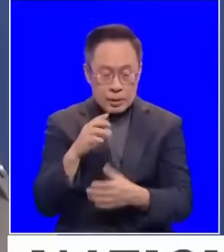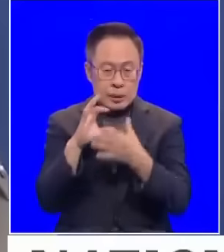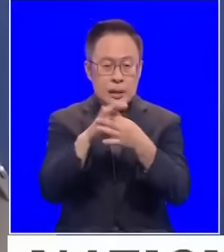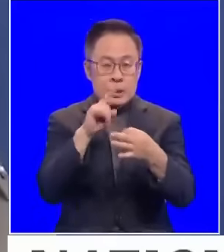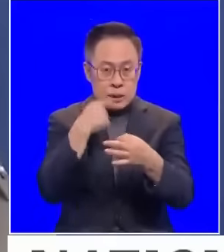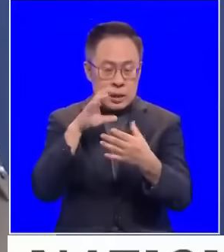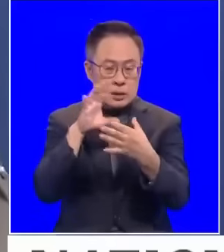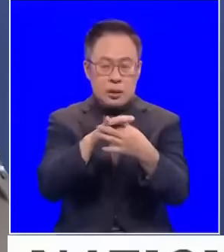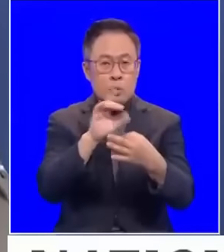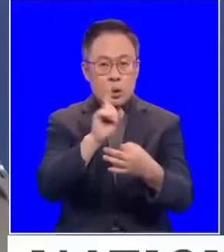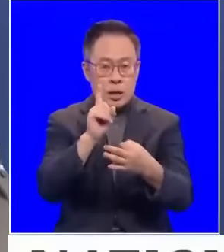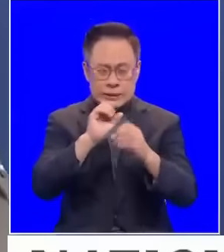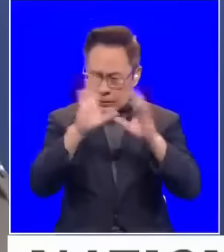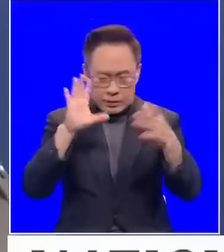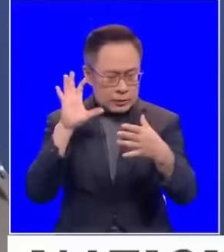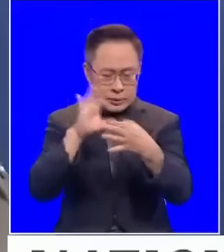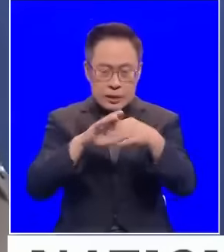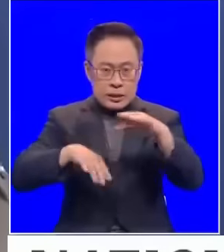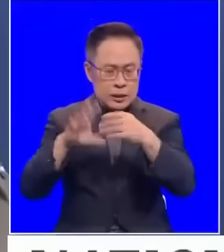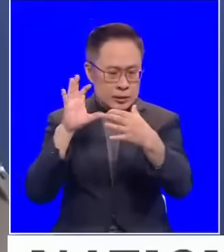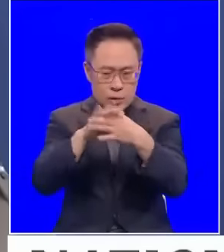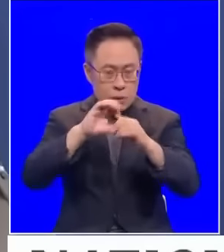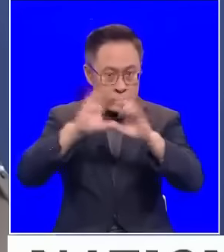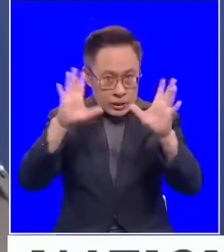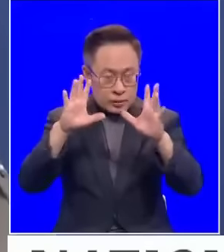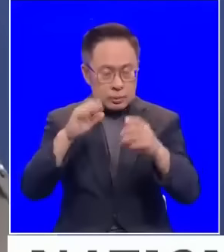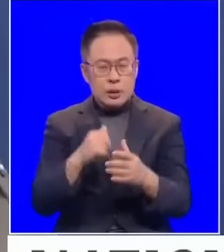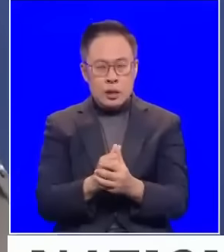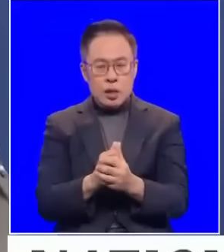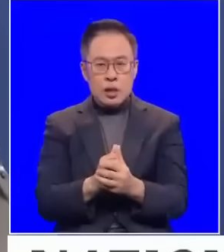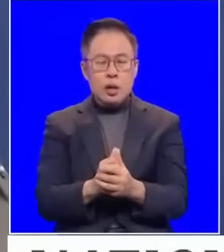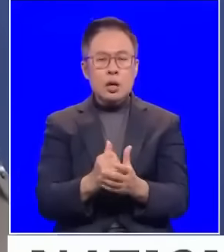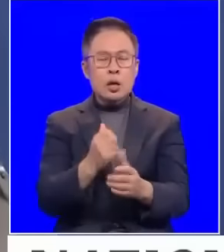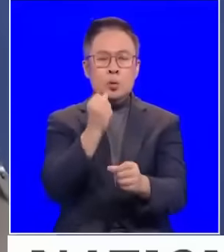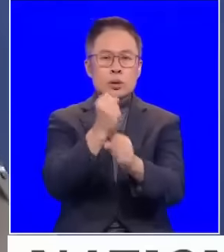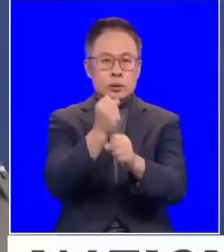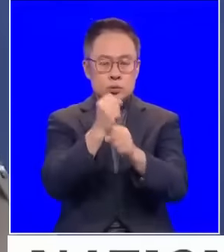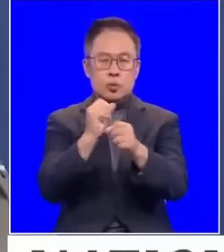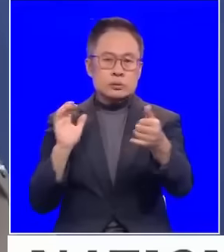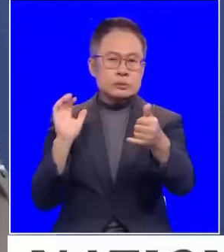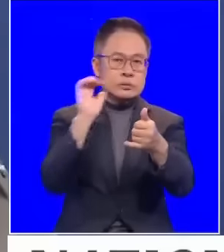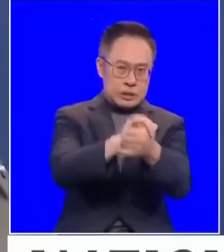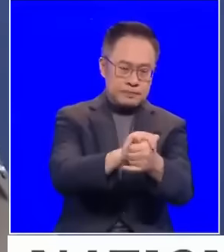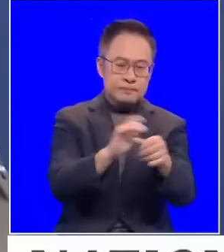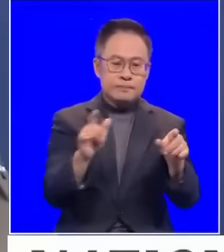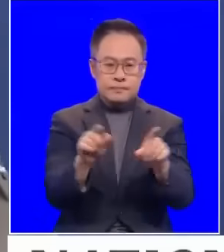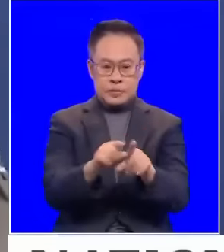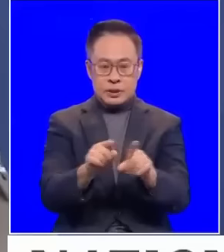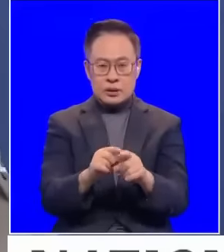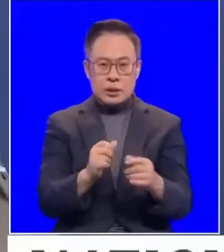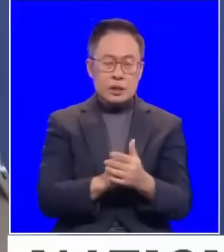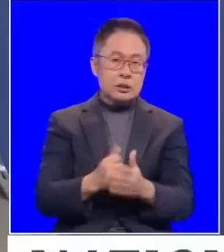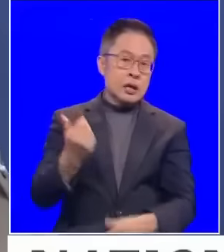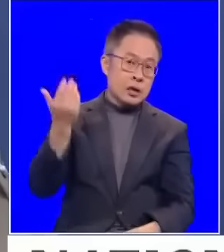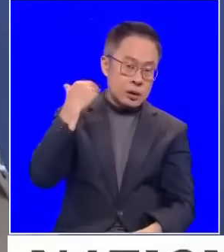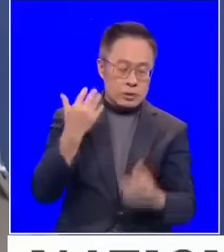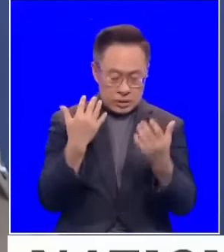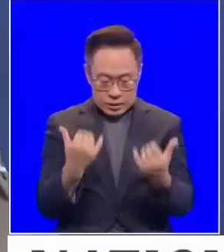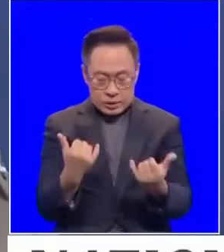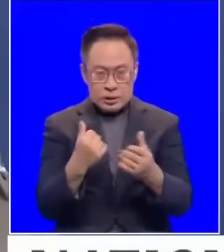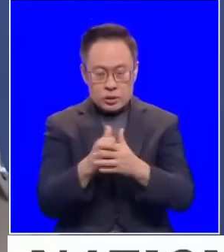และมีหลักฐานอย่างชัดเจนทั้งที่การสอบผ่านมาแล้วกับในวันนี้จากการตรวจค้นและพบว่าเป็นการกระทำผิดเรา